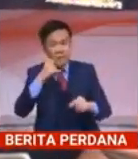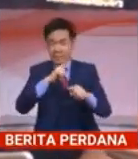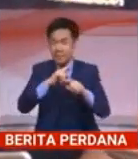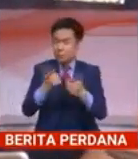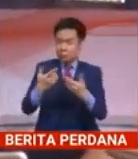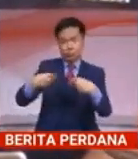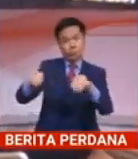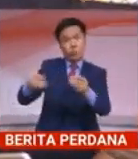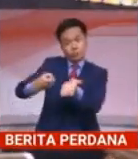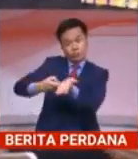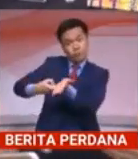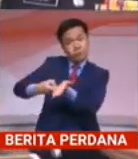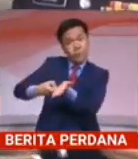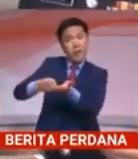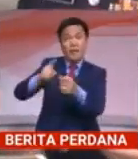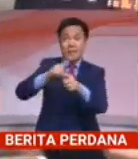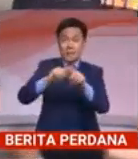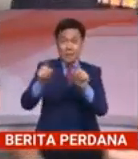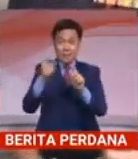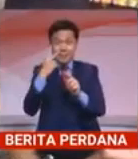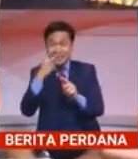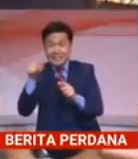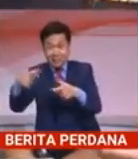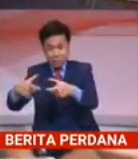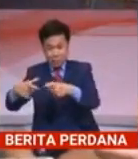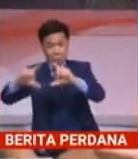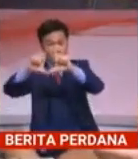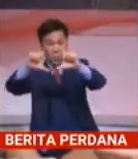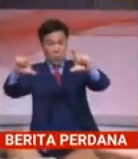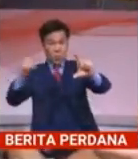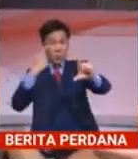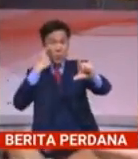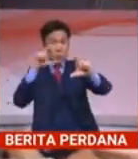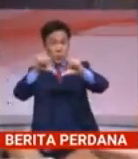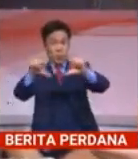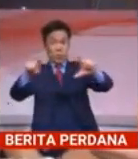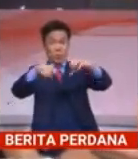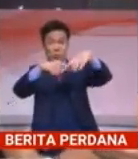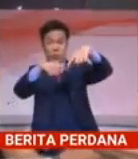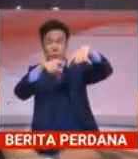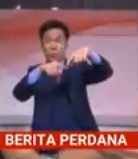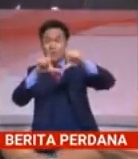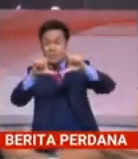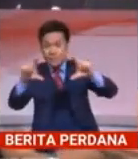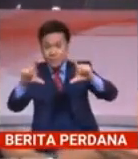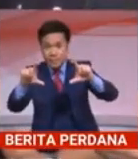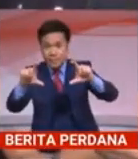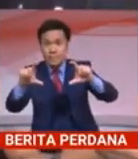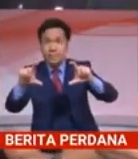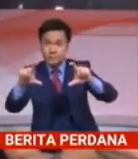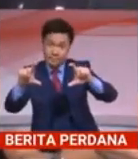up lah. So fungsi lubang ni lah untuk penganjur tu untuk mengenal pasti selalunya kepada